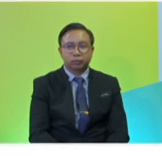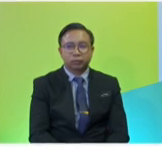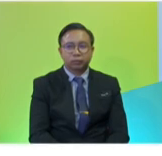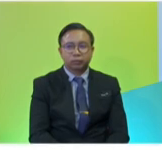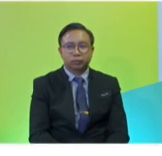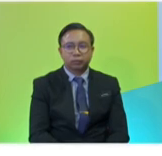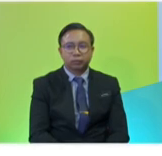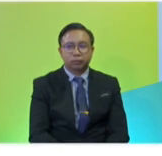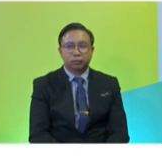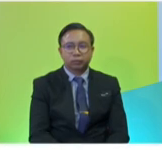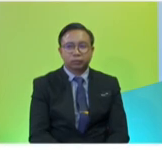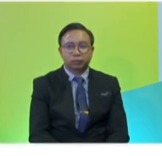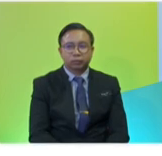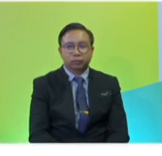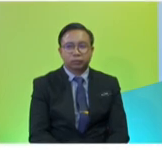dapat